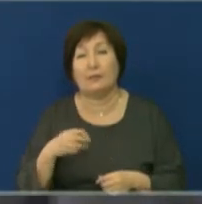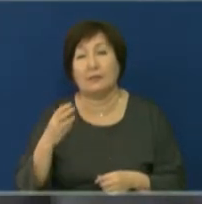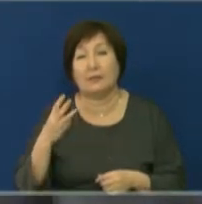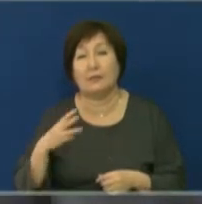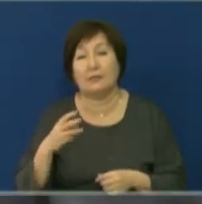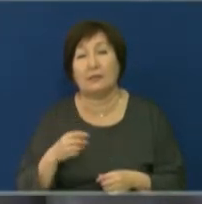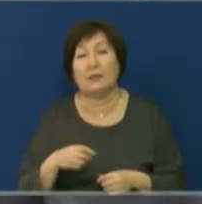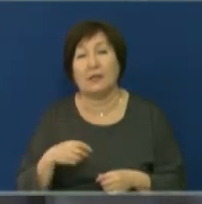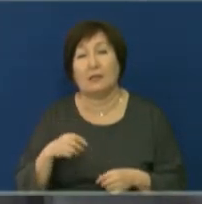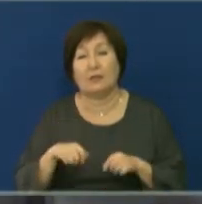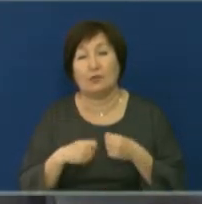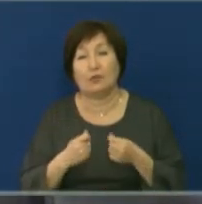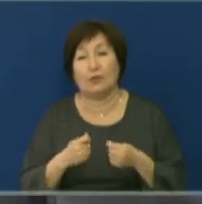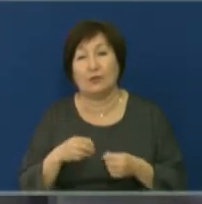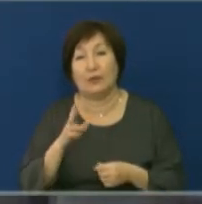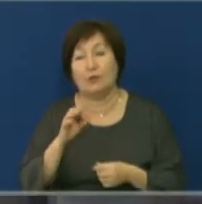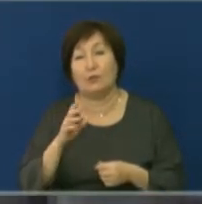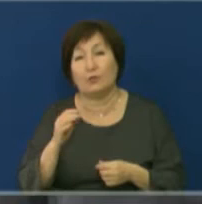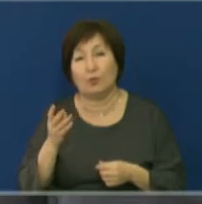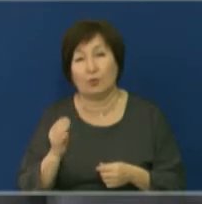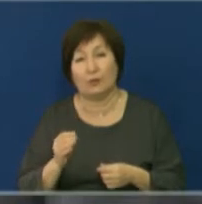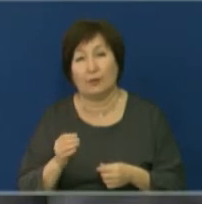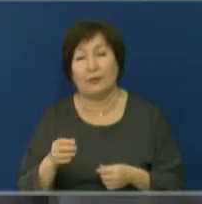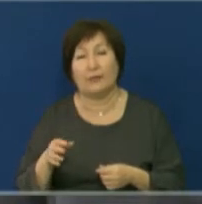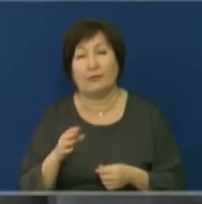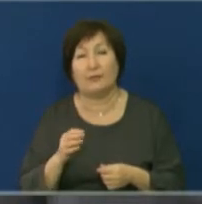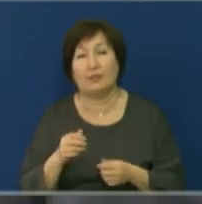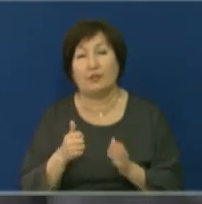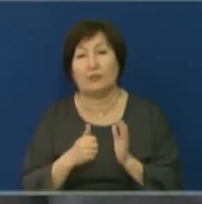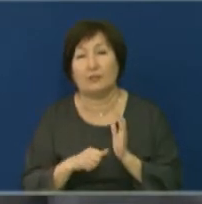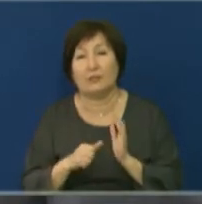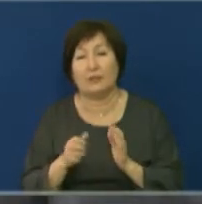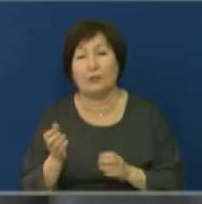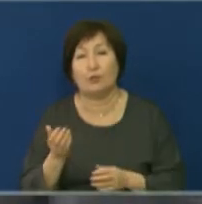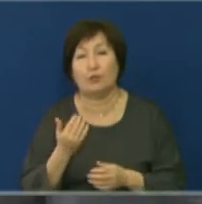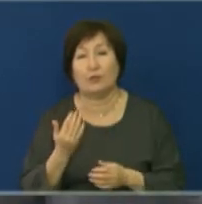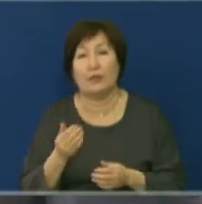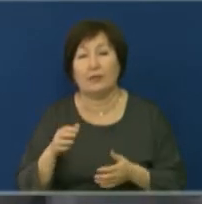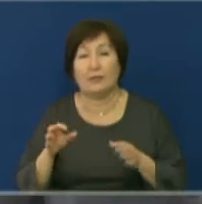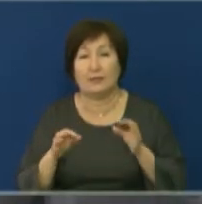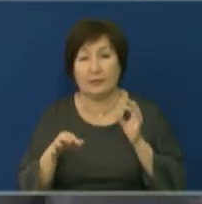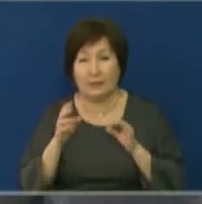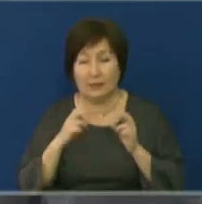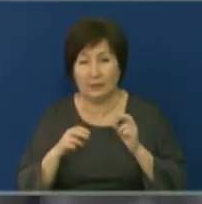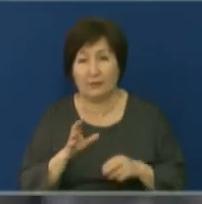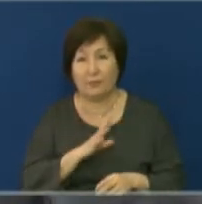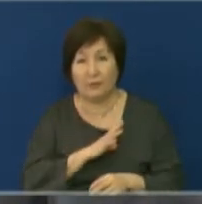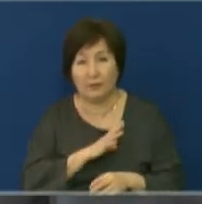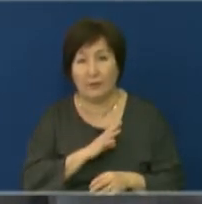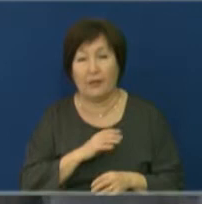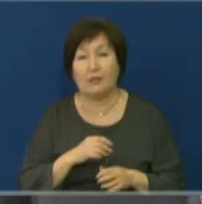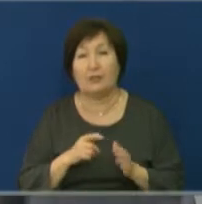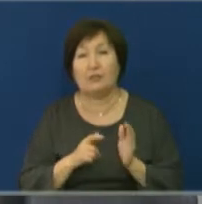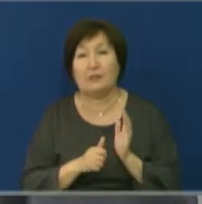преступлений совершено 60. Количество вовлеченных лиц коррупцию